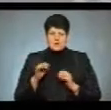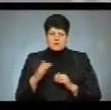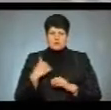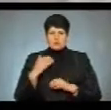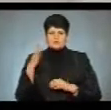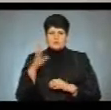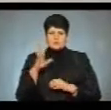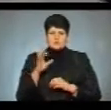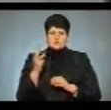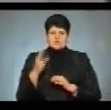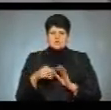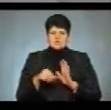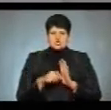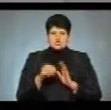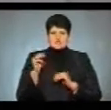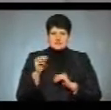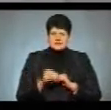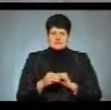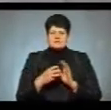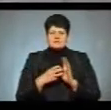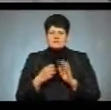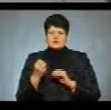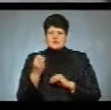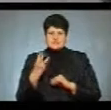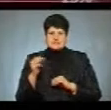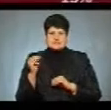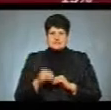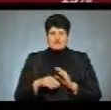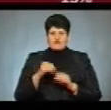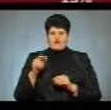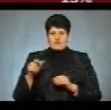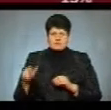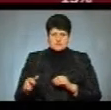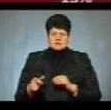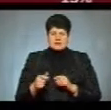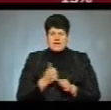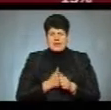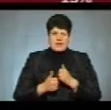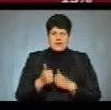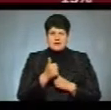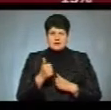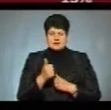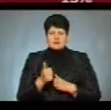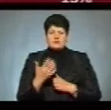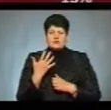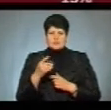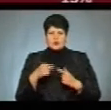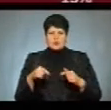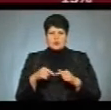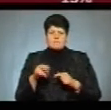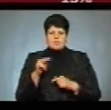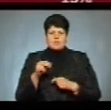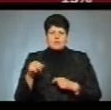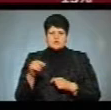проголосували 536 тисяч із 813 тисяч виборців. Лідер по 5 територіальних округах області Петро